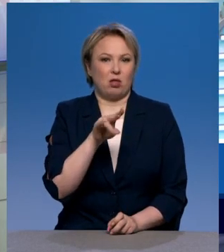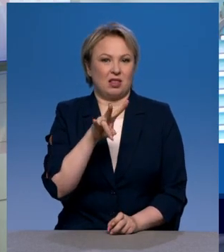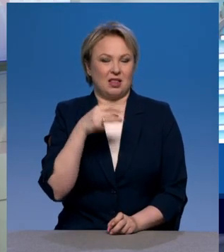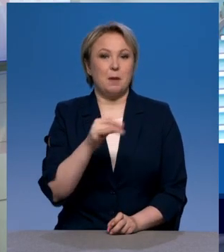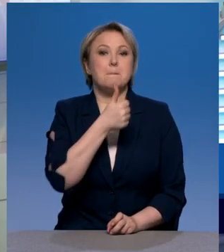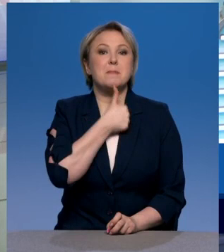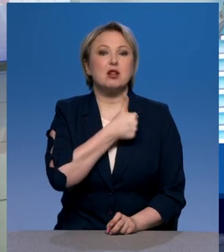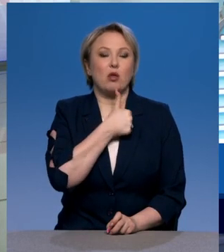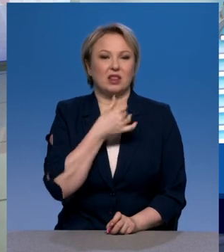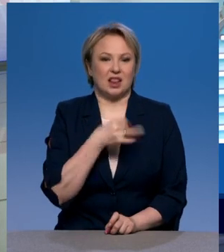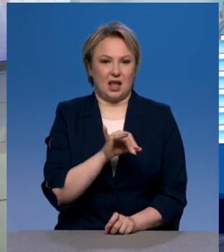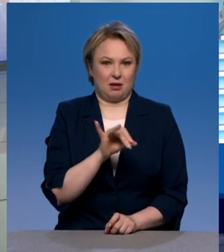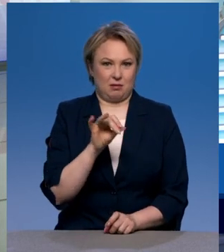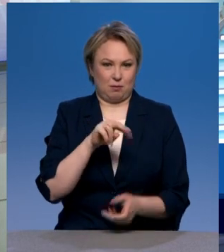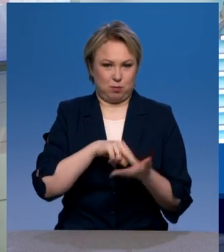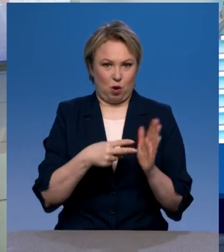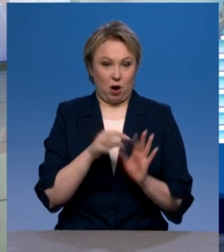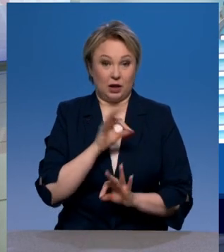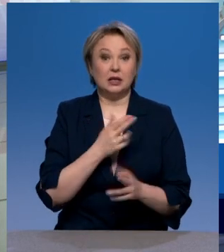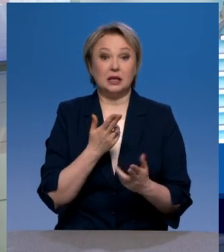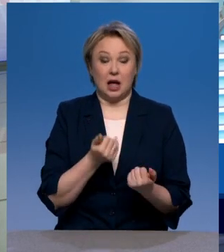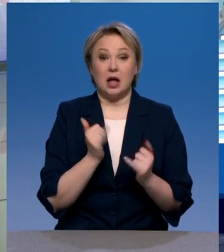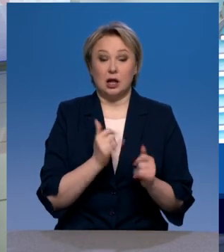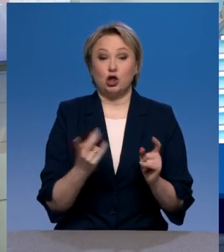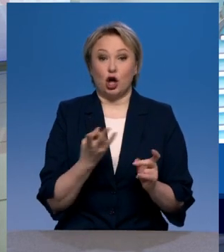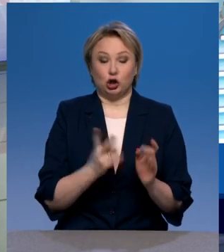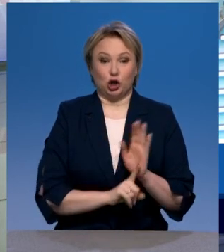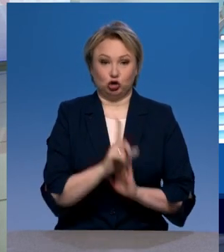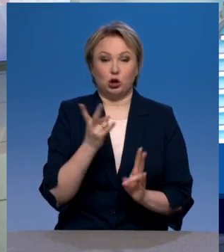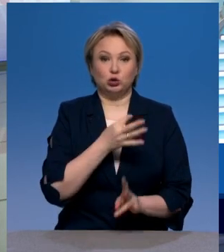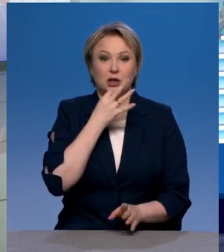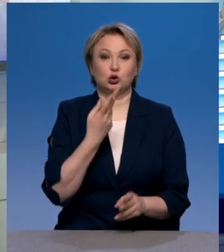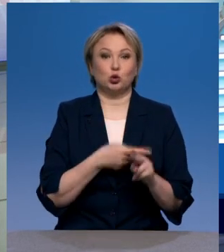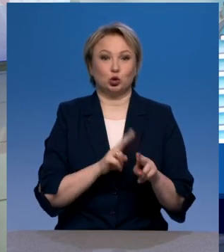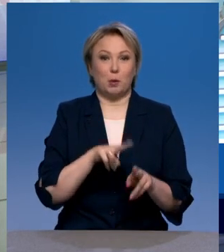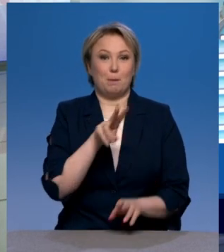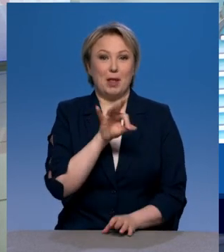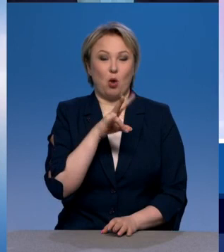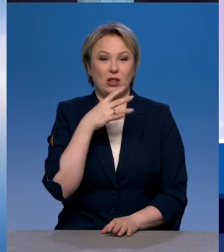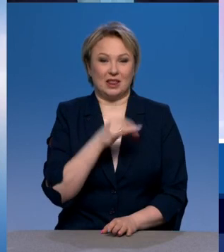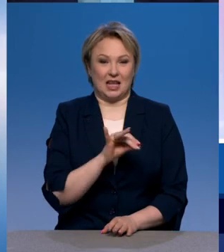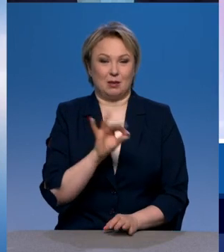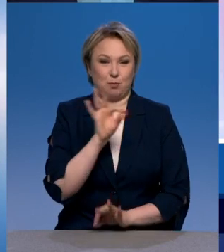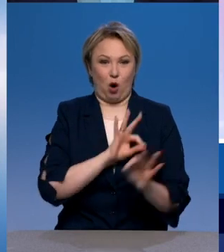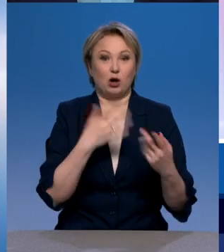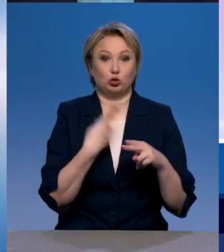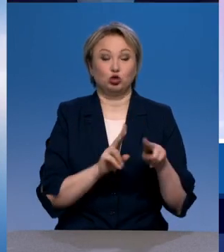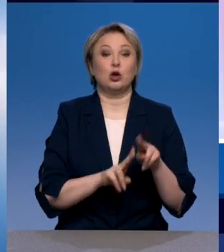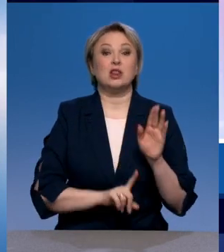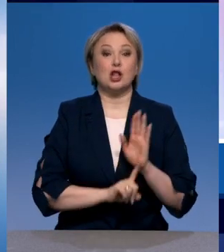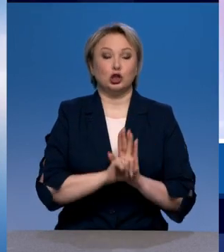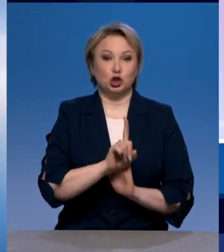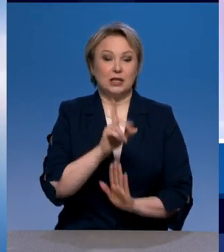время надо сказать, что уже пилотные проекты действительно начались, так называемая финансовая песочница, где